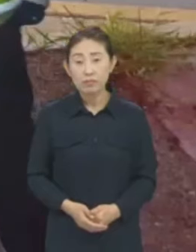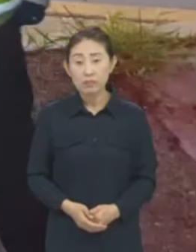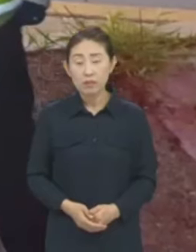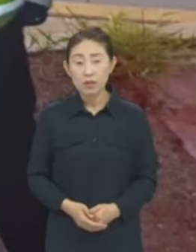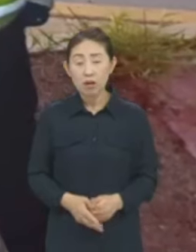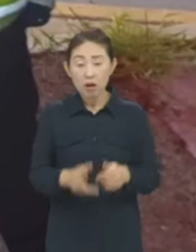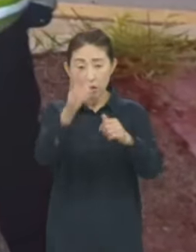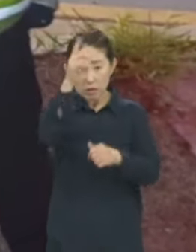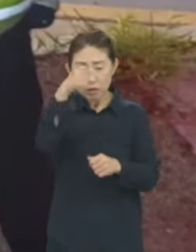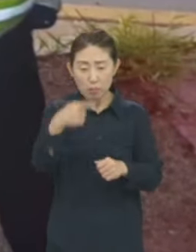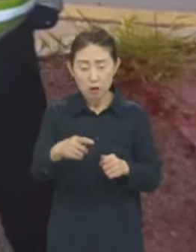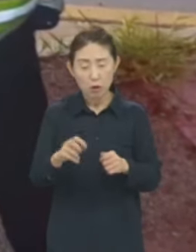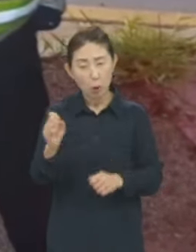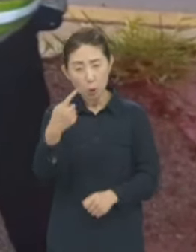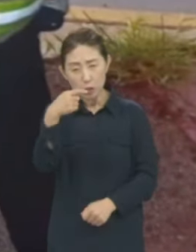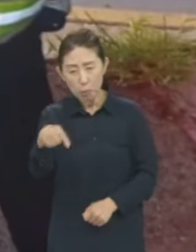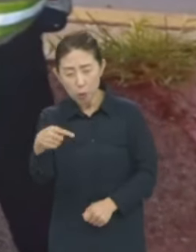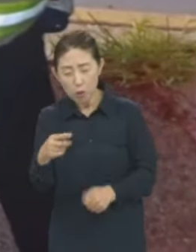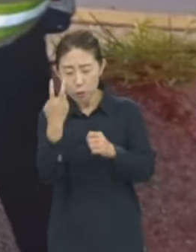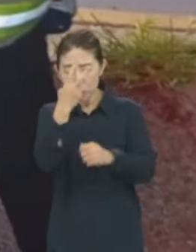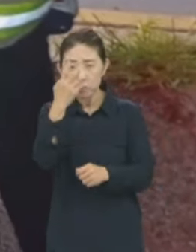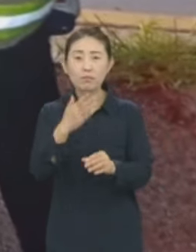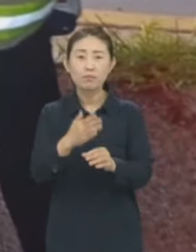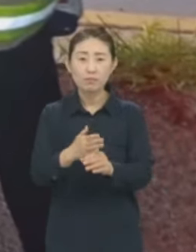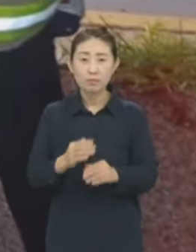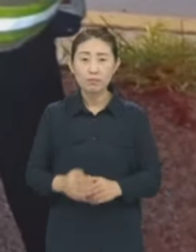경찰은 자세한 사고 경의를 살피고 있습니다